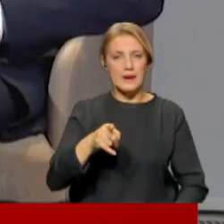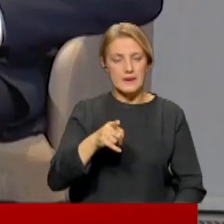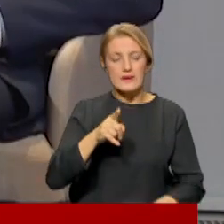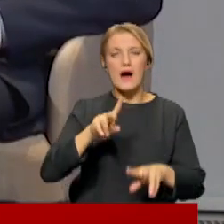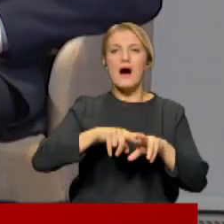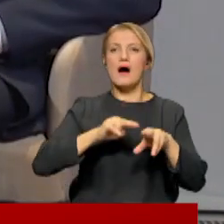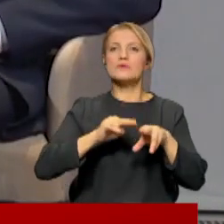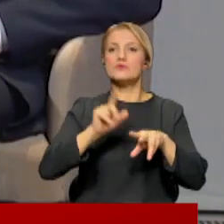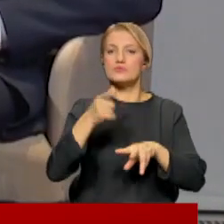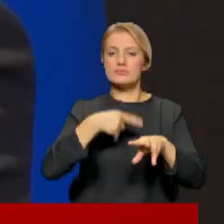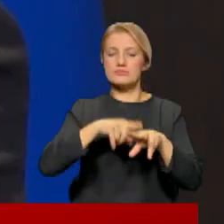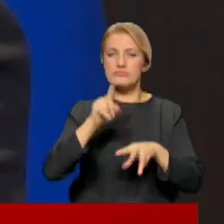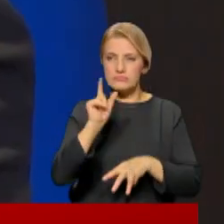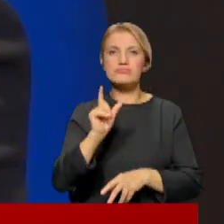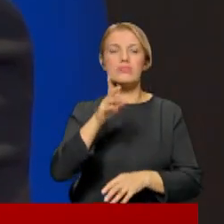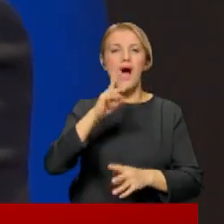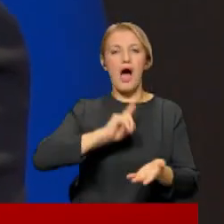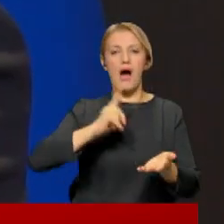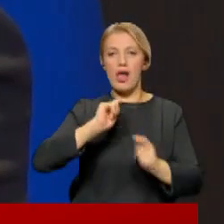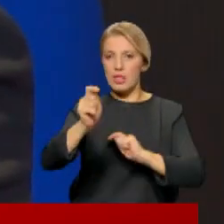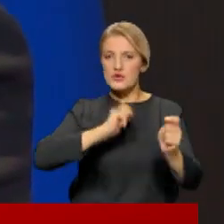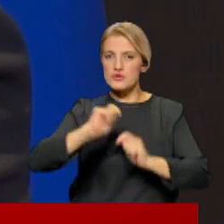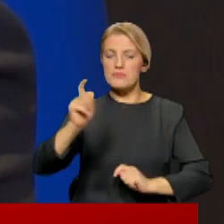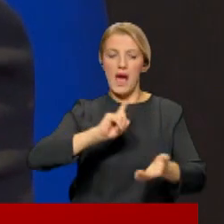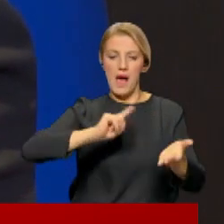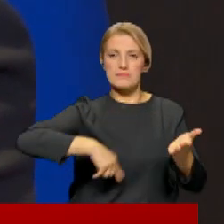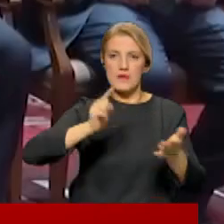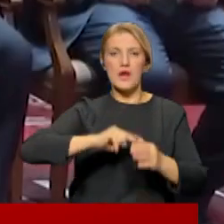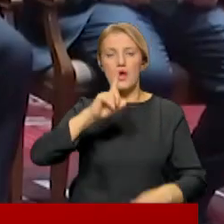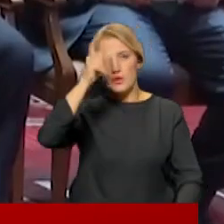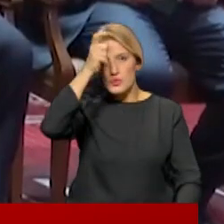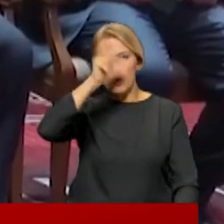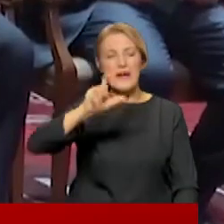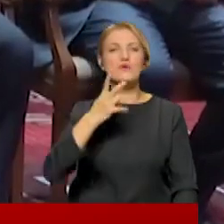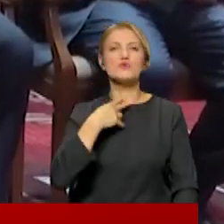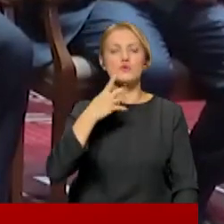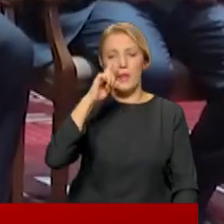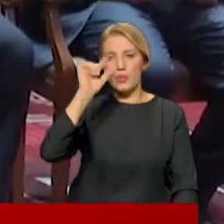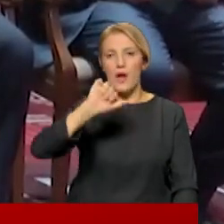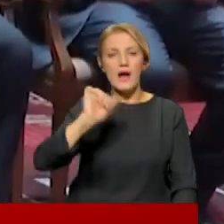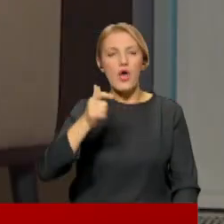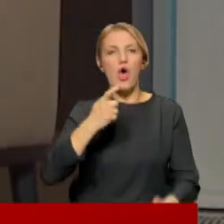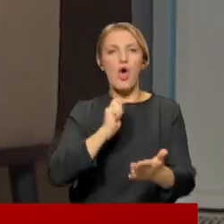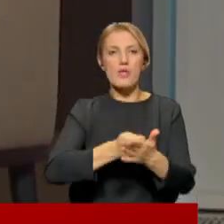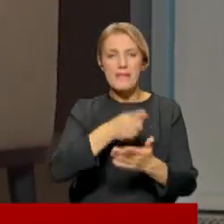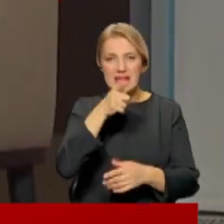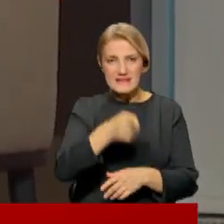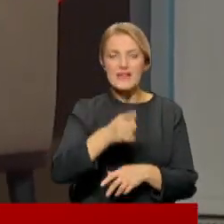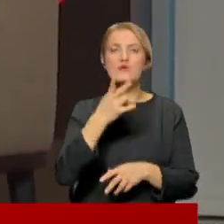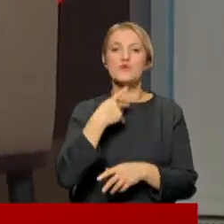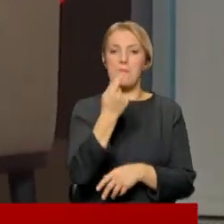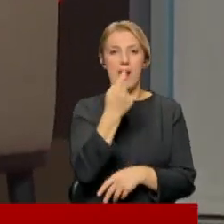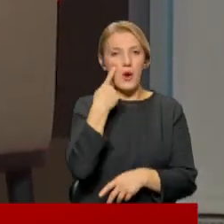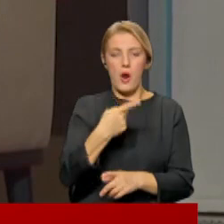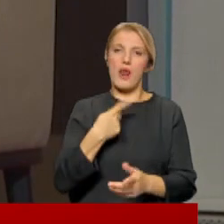santral inşaatı konusunda anlaşmanın imzalandığını Türkiye'nin Rusya doğalgaz ödemelerinin yüzde yirmi beşini ruble yapacağını